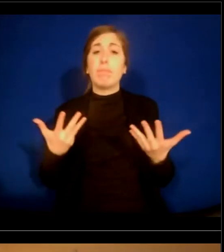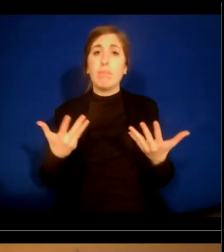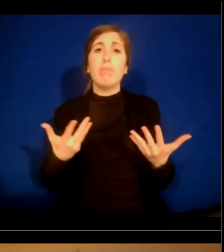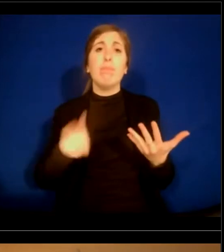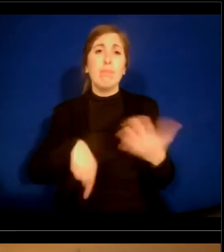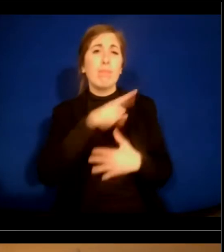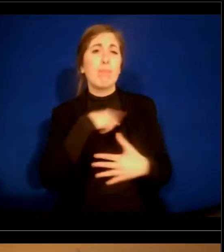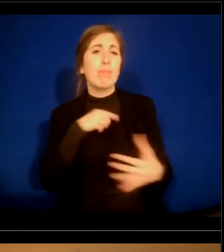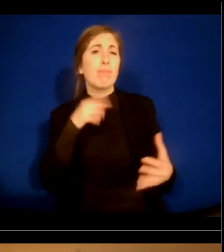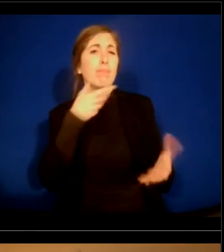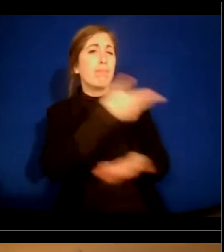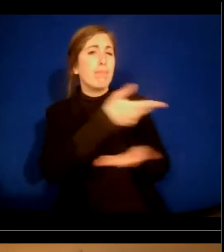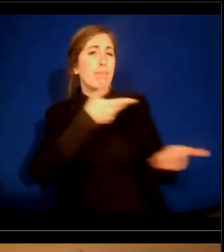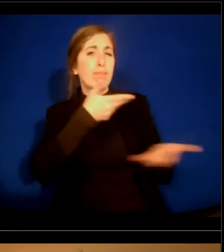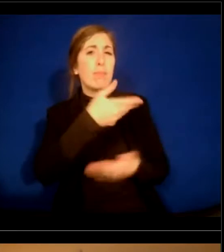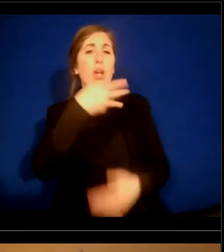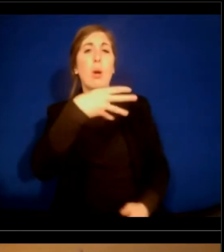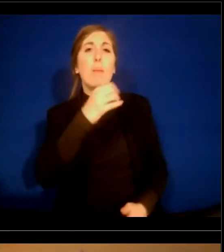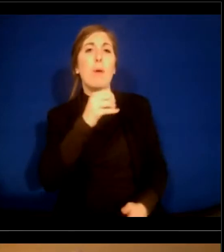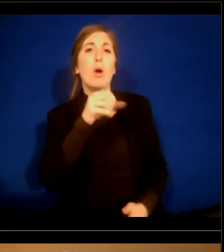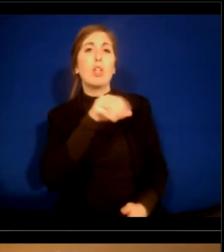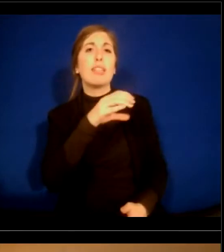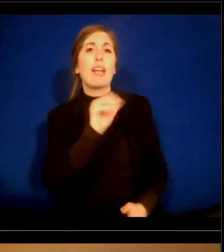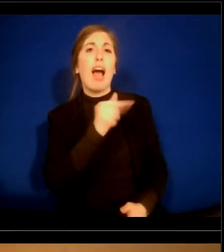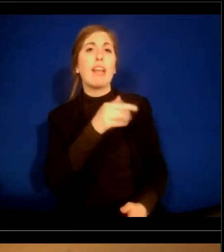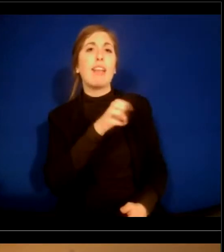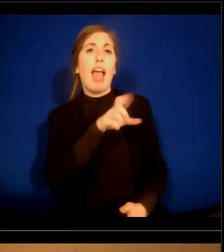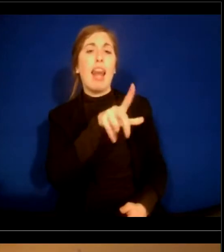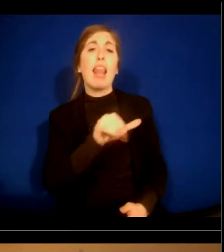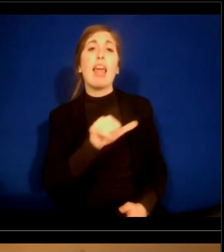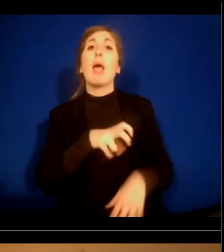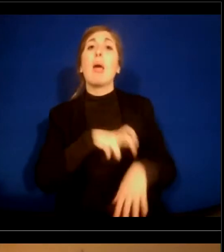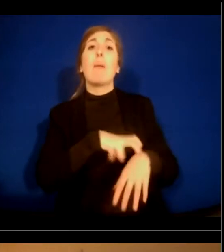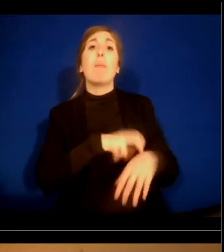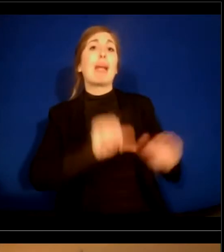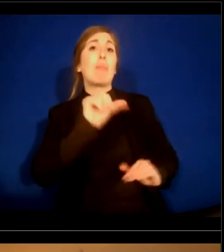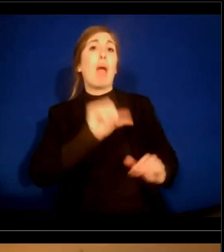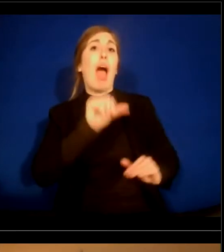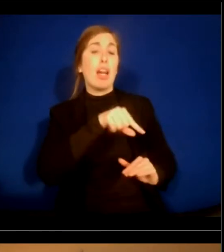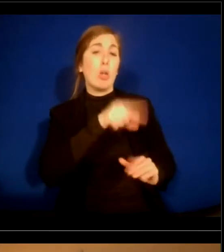Moscatelli, che è il primario del Gaslini, terapia intensiva, che è qua con me